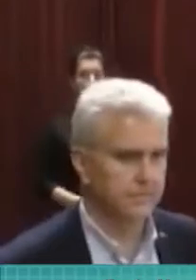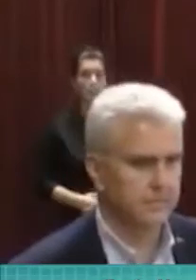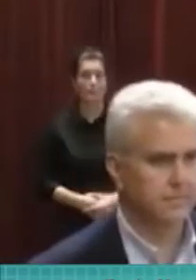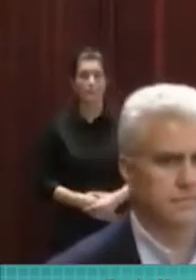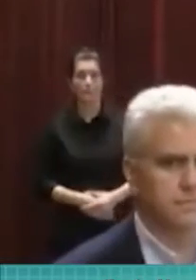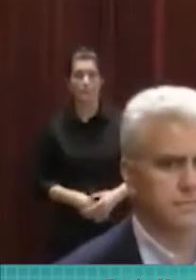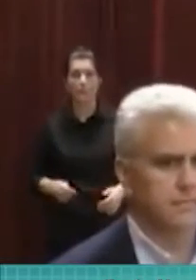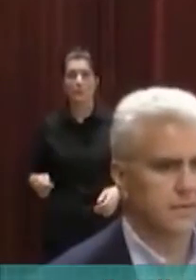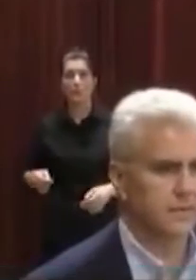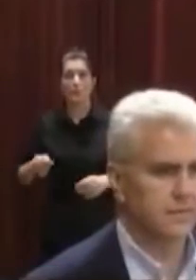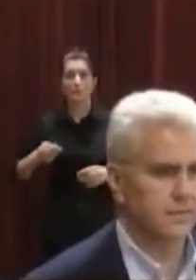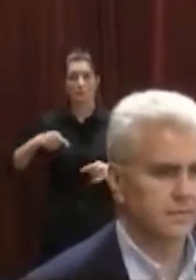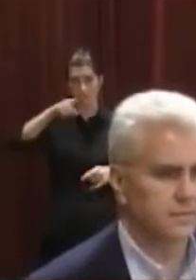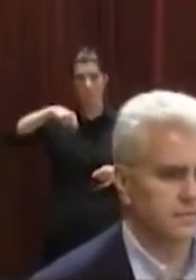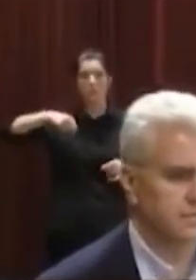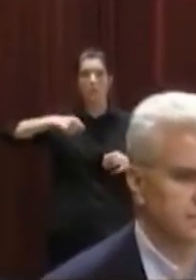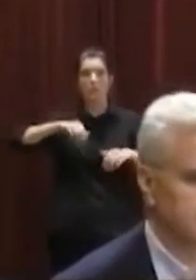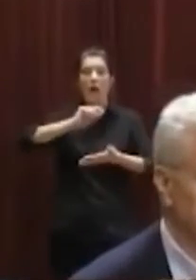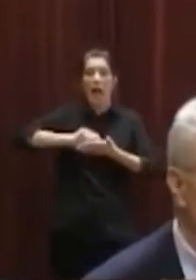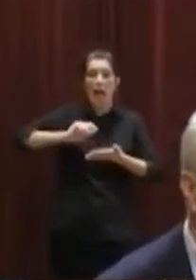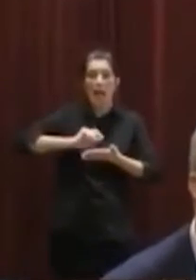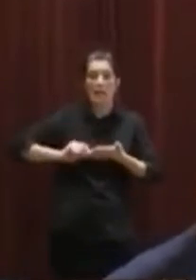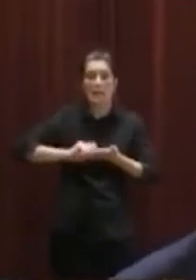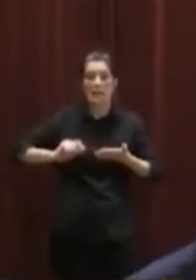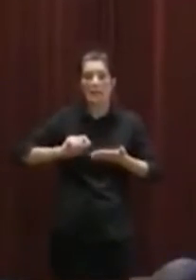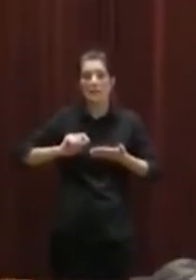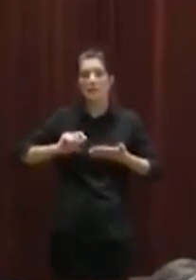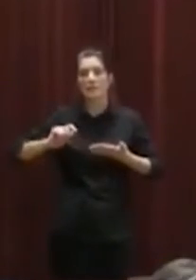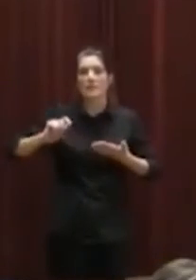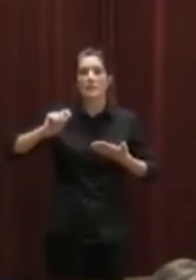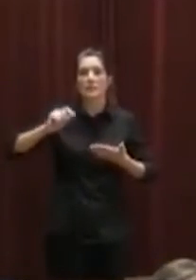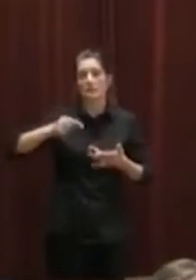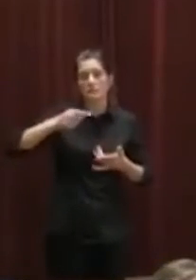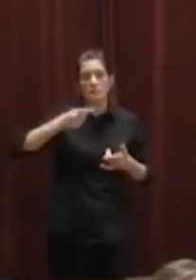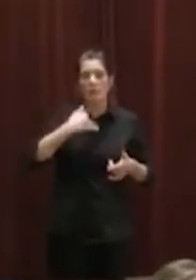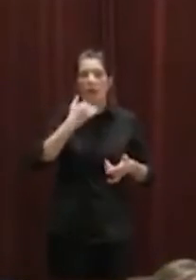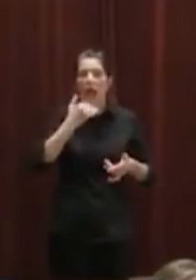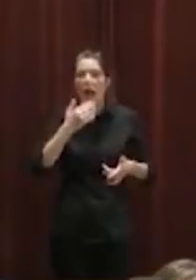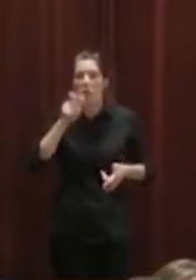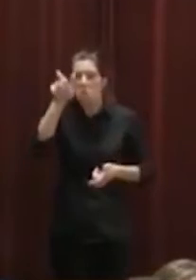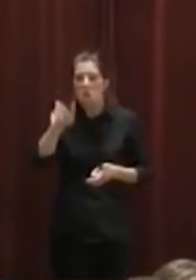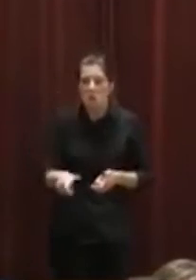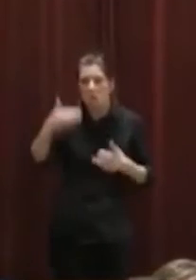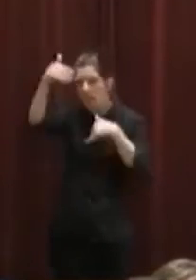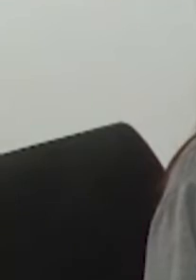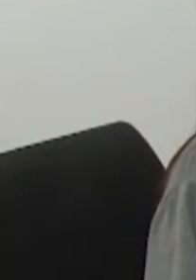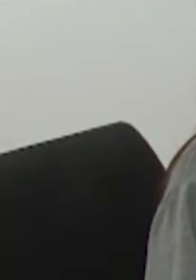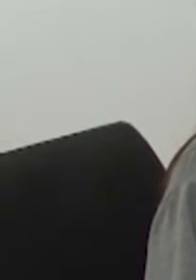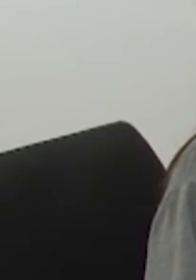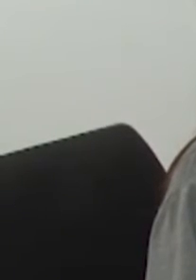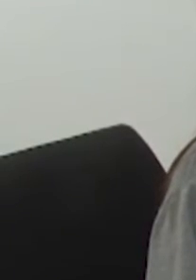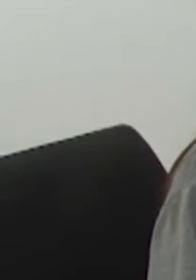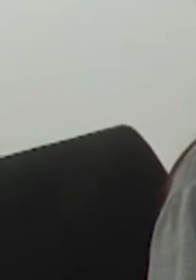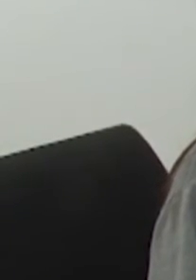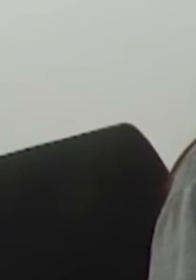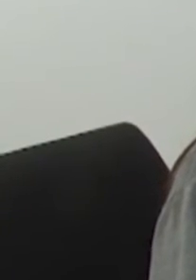va esperar, ha tingut cap retard per ser atès, no? Per això jo li dic que crec que funciona correctament. Des